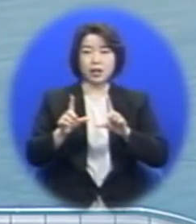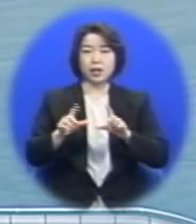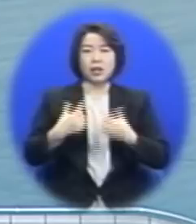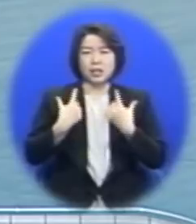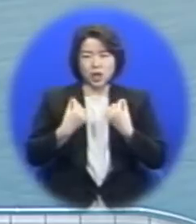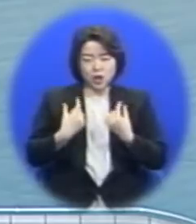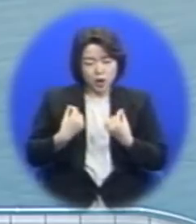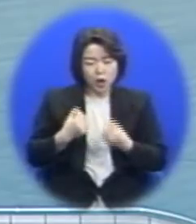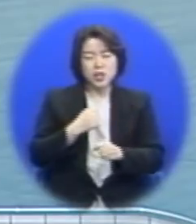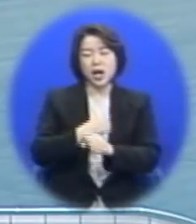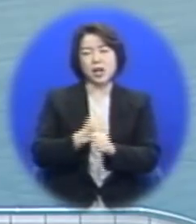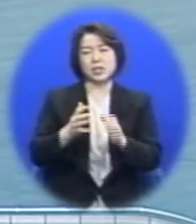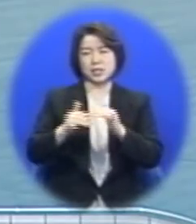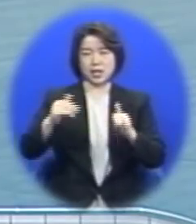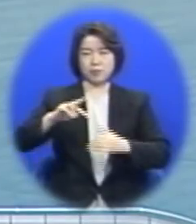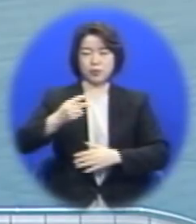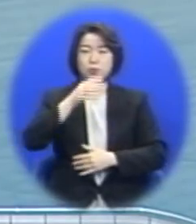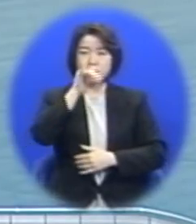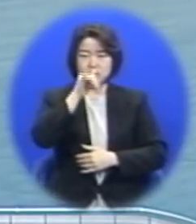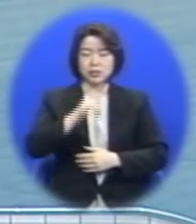여전히 할 사람도 있다는 겁니다.